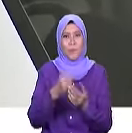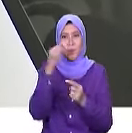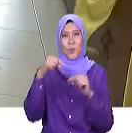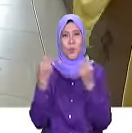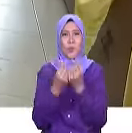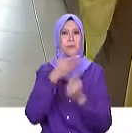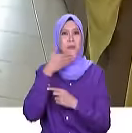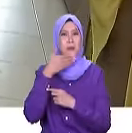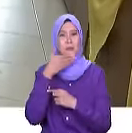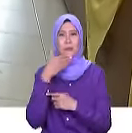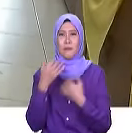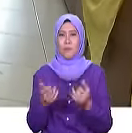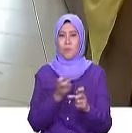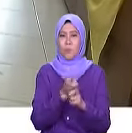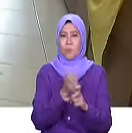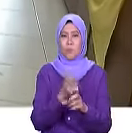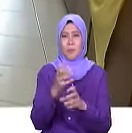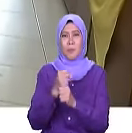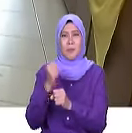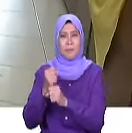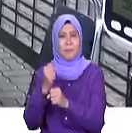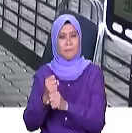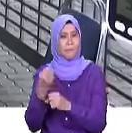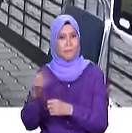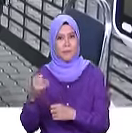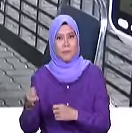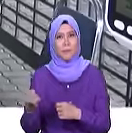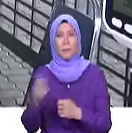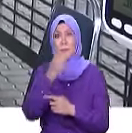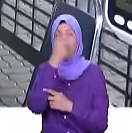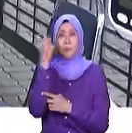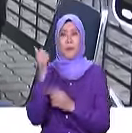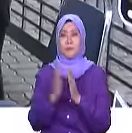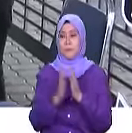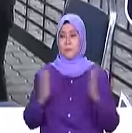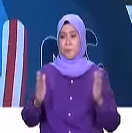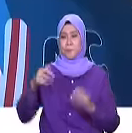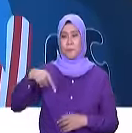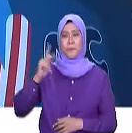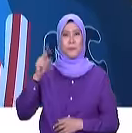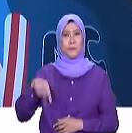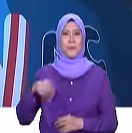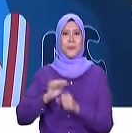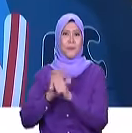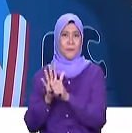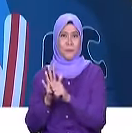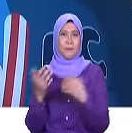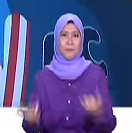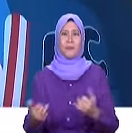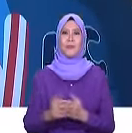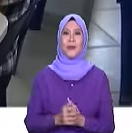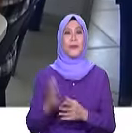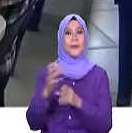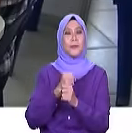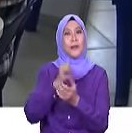belia yang masih berdepan kesukaran mendapatkan pekerjaan, terutama dalam tempoh pandemik COVID-19. Mereka menerima